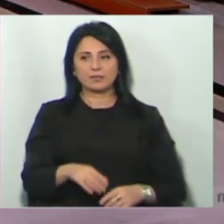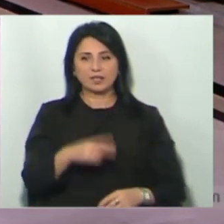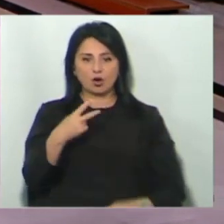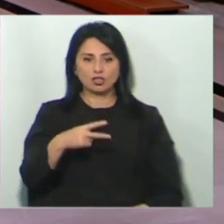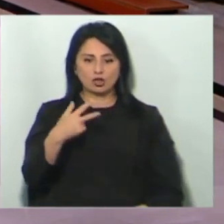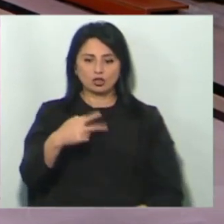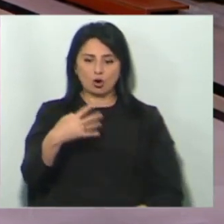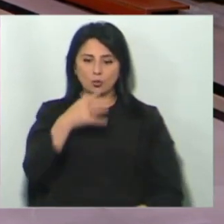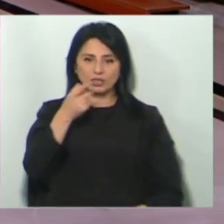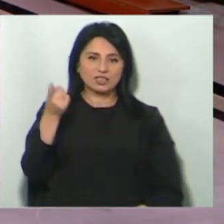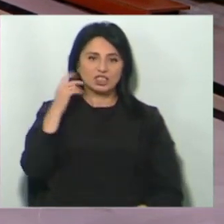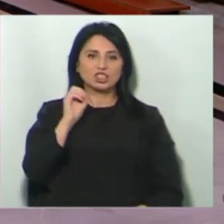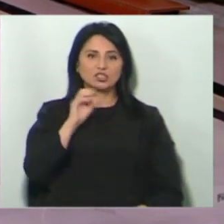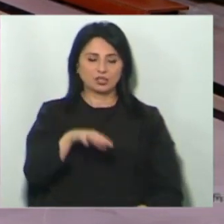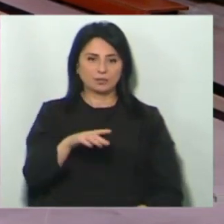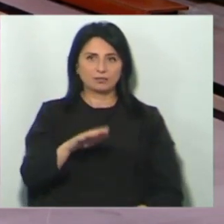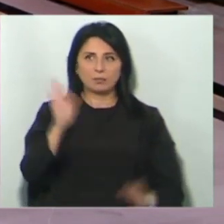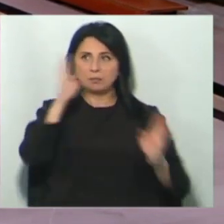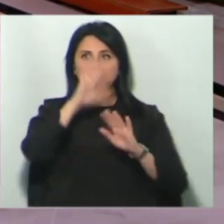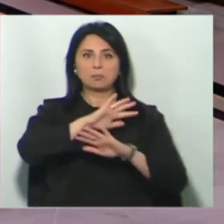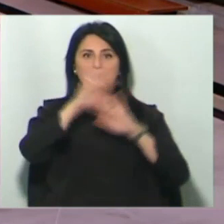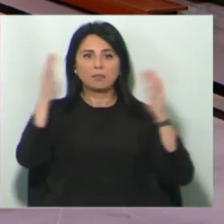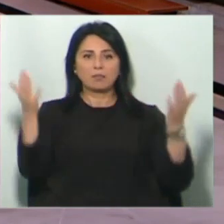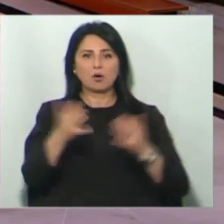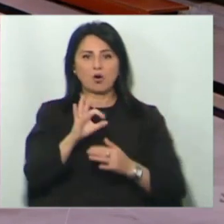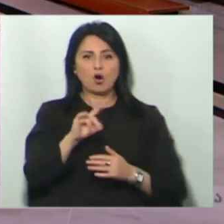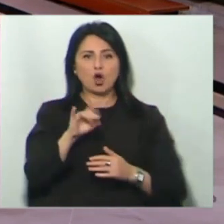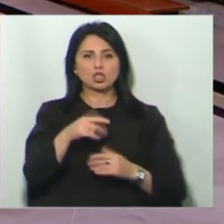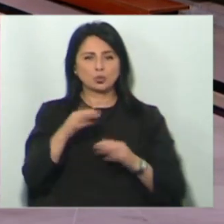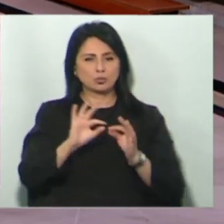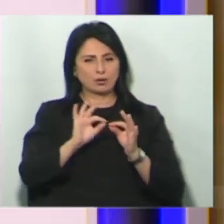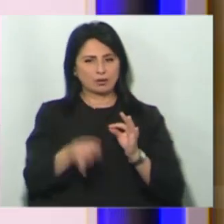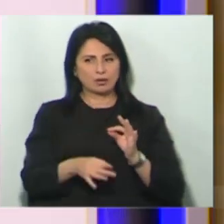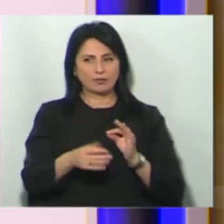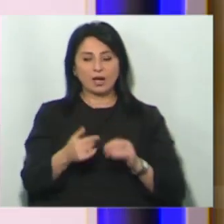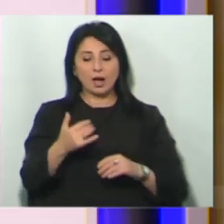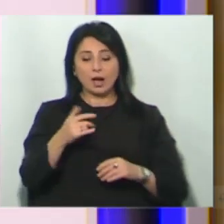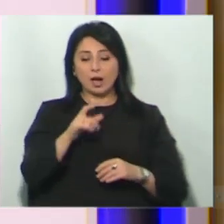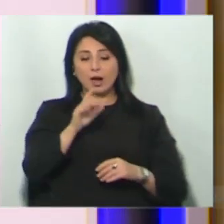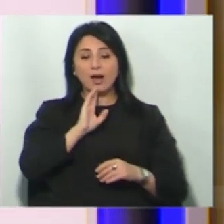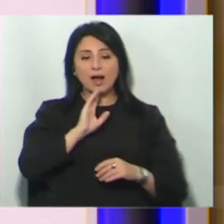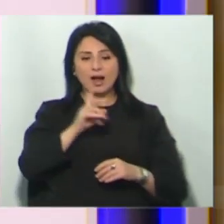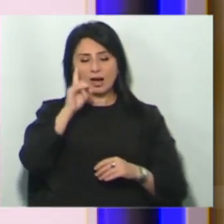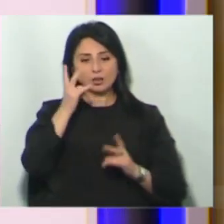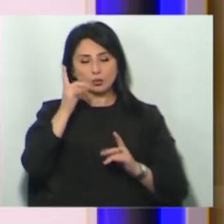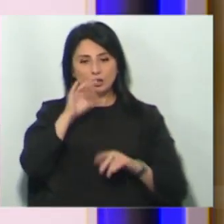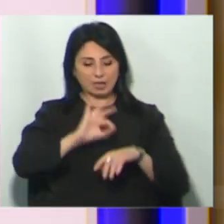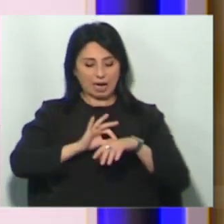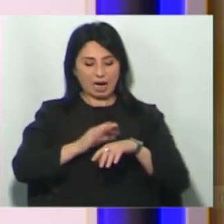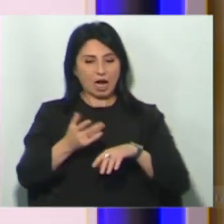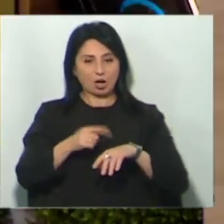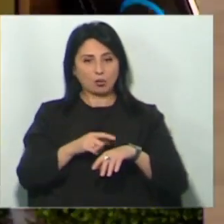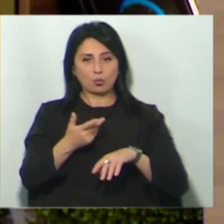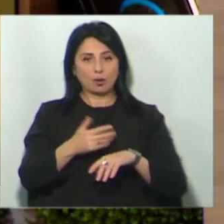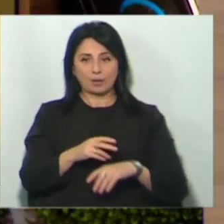Oci, Ozati, Ormoci, Celis, Cin. Ne bismir, ma ce am ucalat, că unda i-o dezlogurit, episcani, cuac. Ethel dermatolog